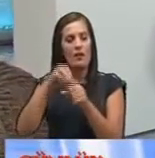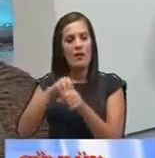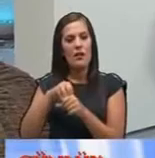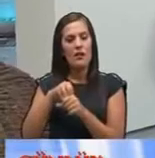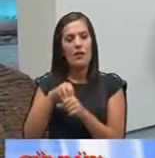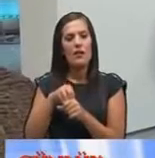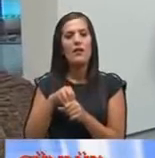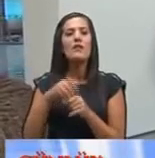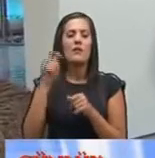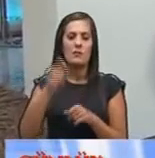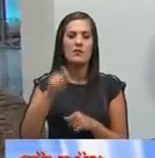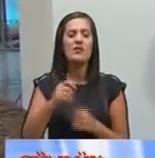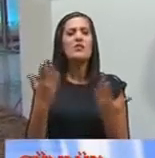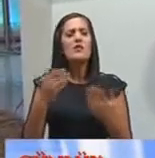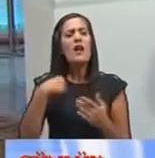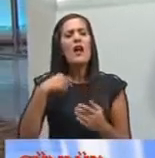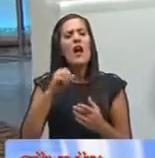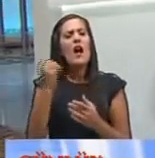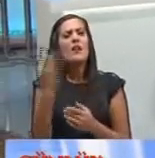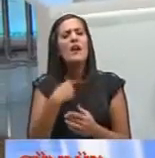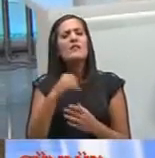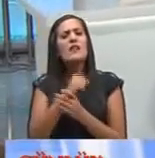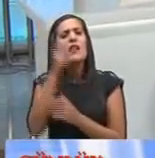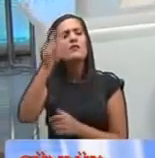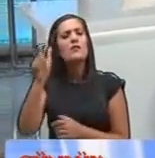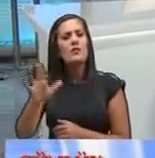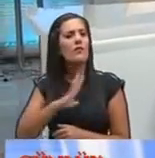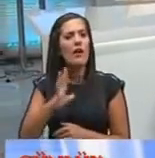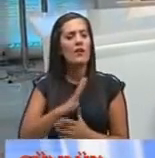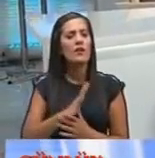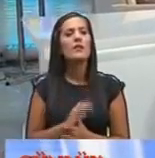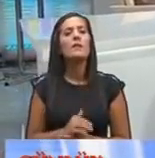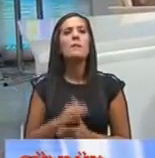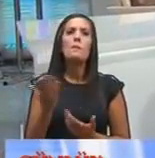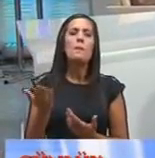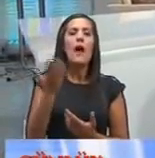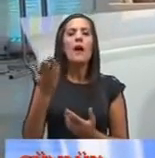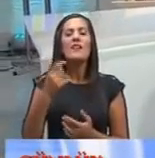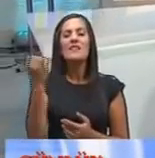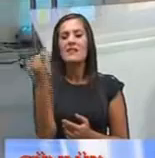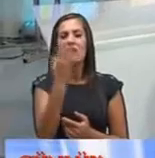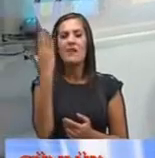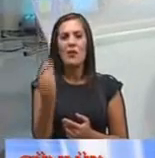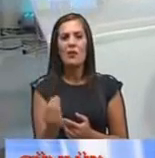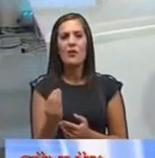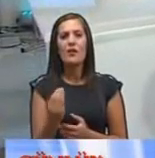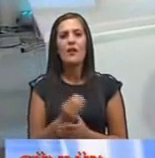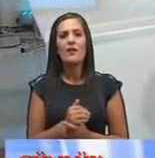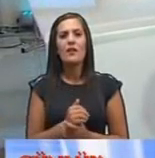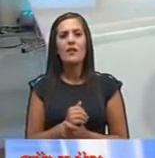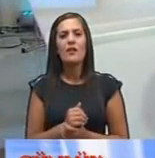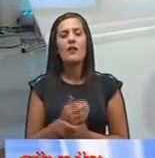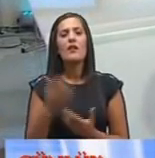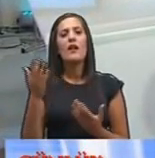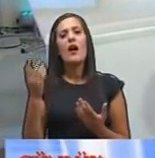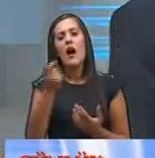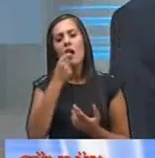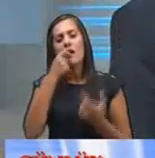operada kutlayacağız. Hepsiyle tanışacağız. Kaç sanatçımız var? Yani sayı olarak